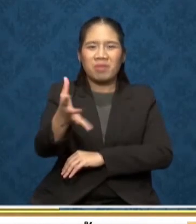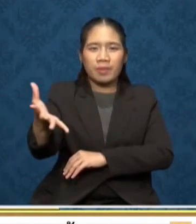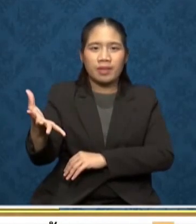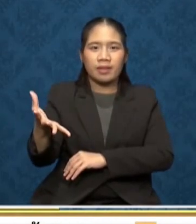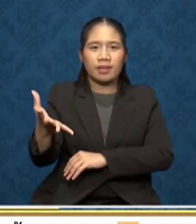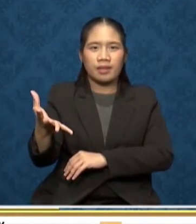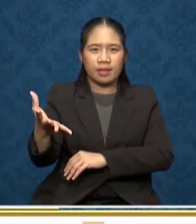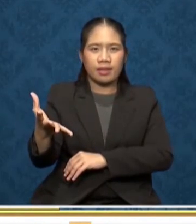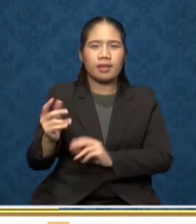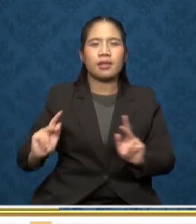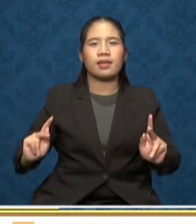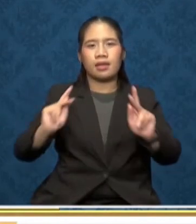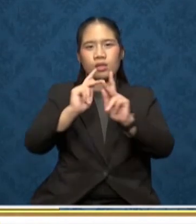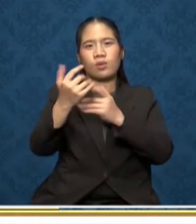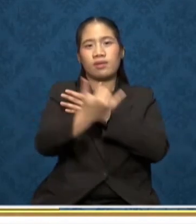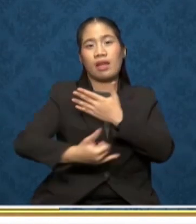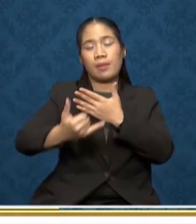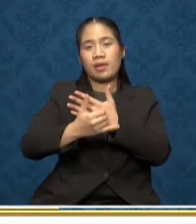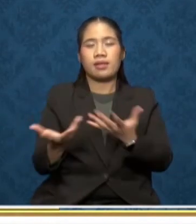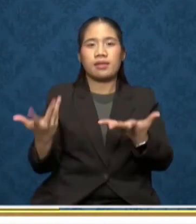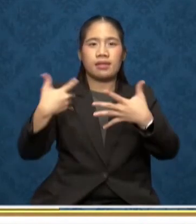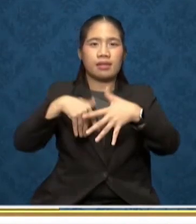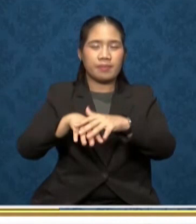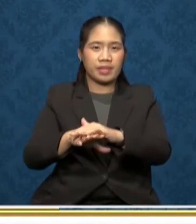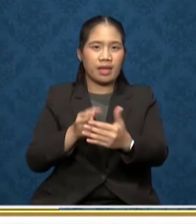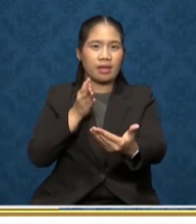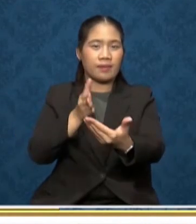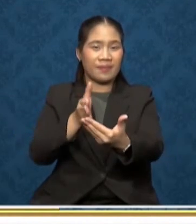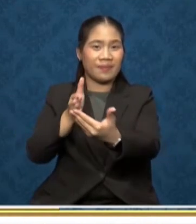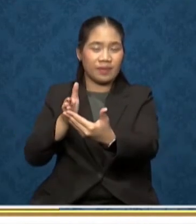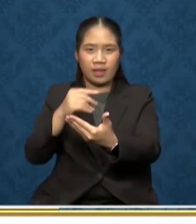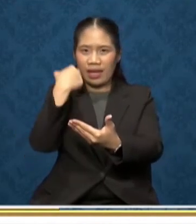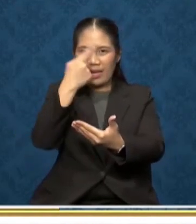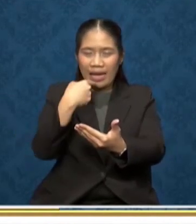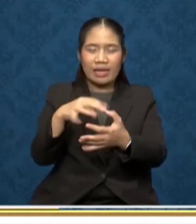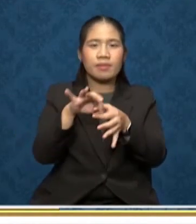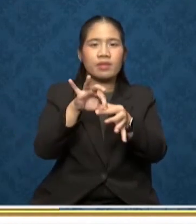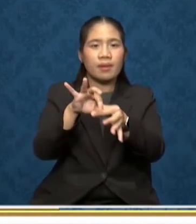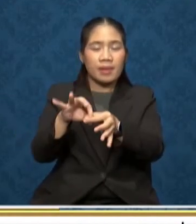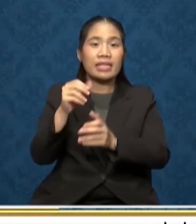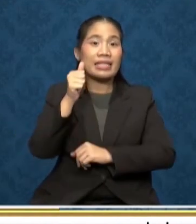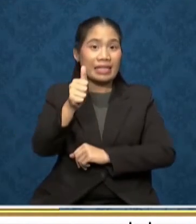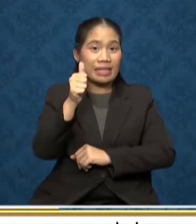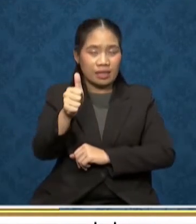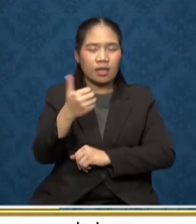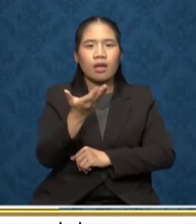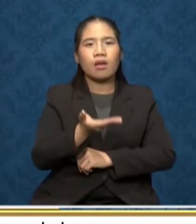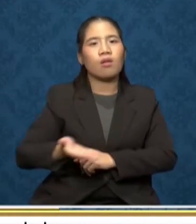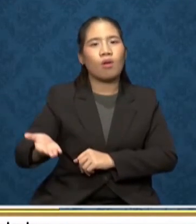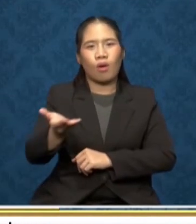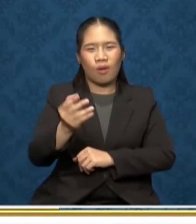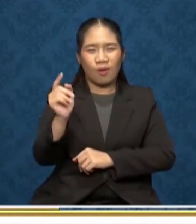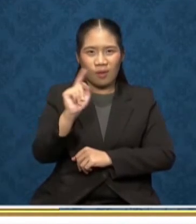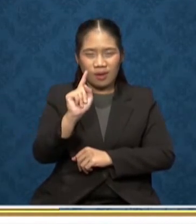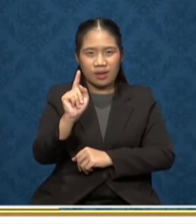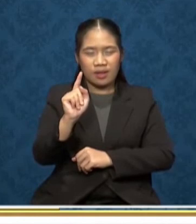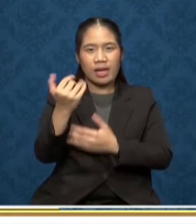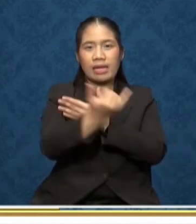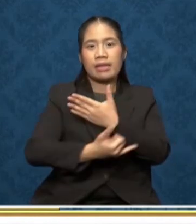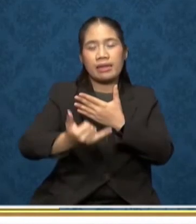amas